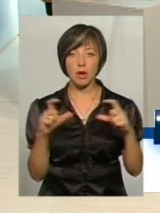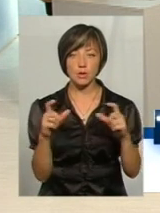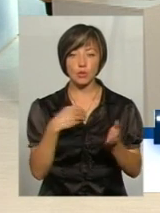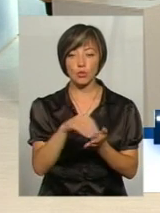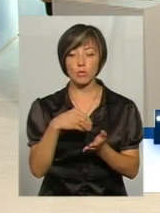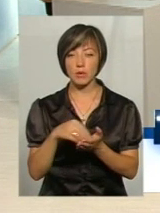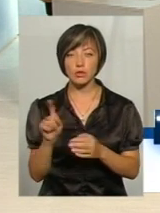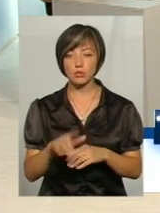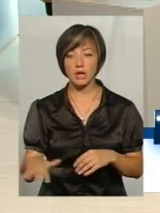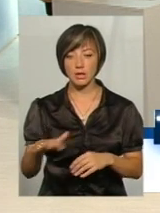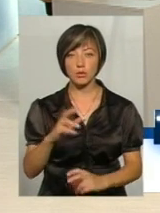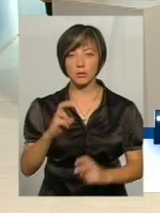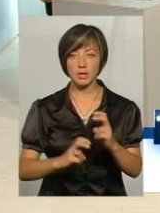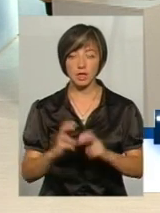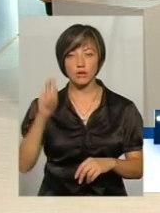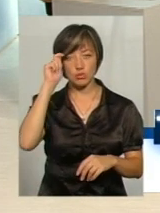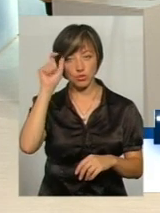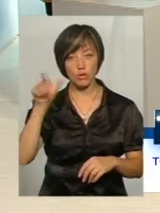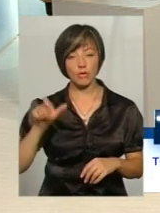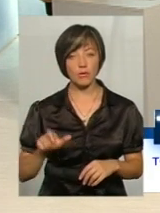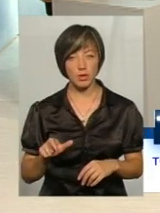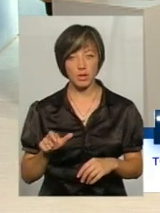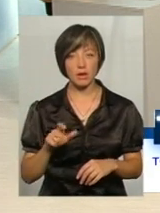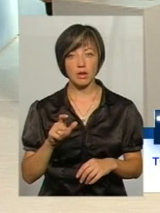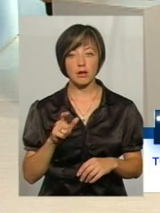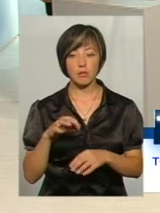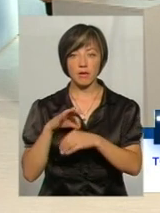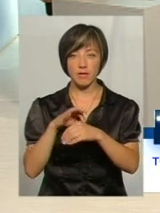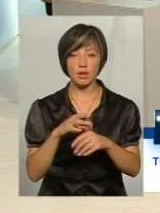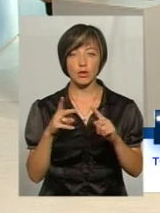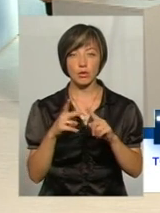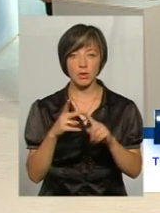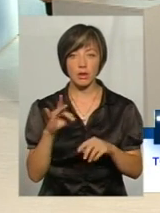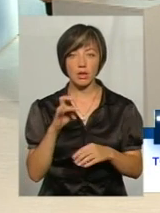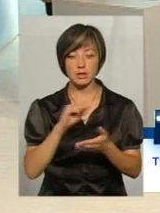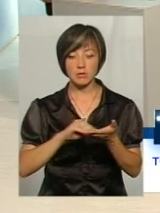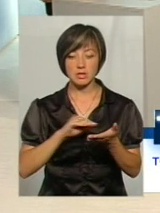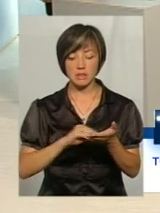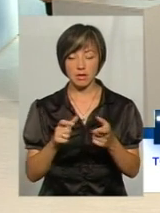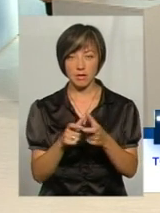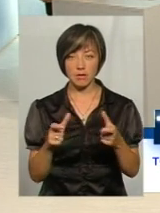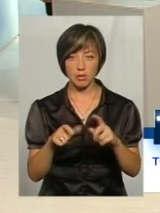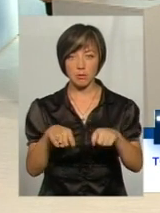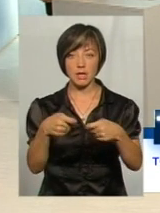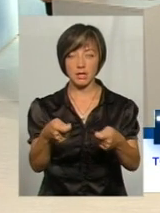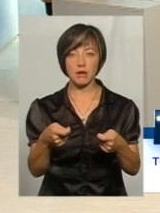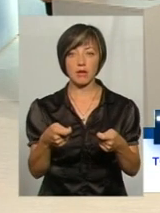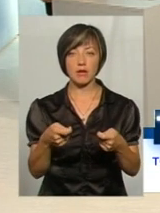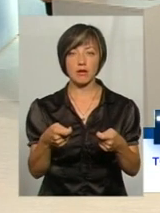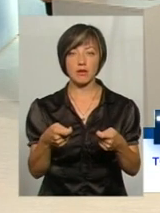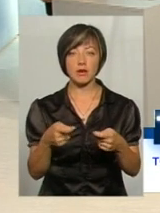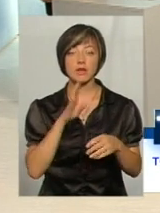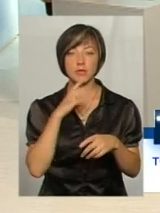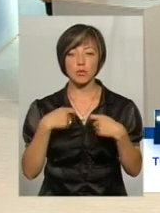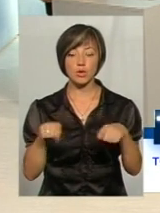там щось на території підприємства. І чоловік, раз його привели, а на другий раз він написав на листочку і передав цю інформацію